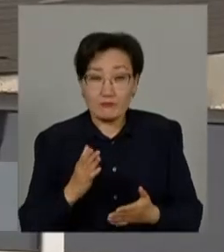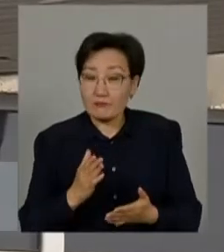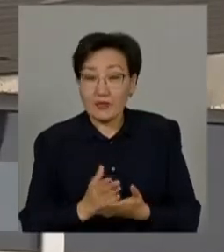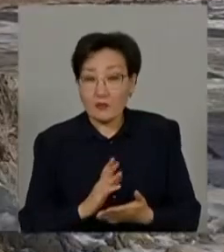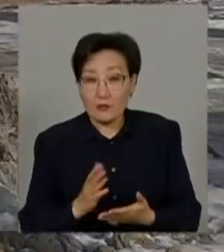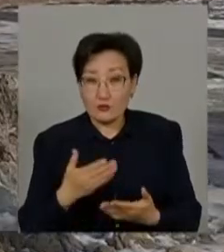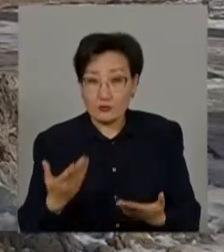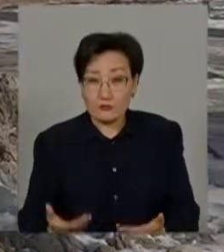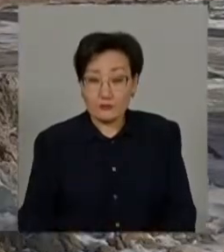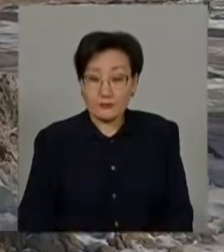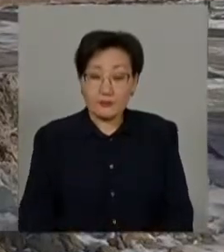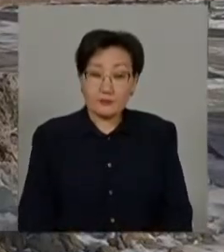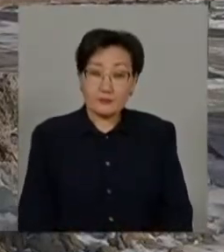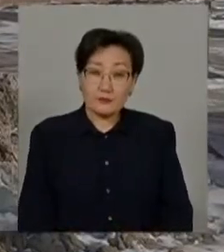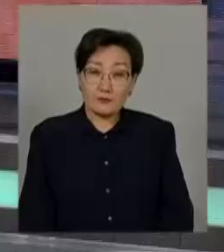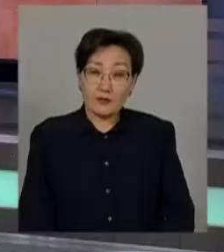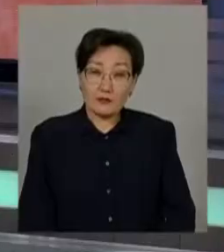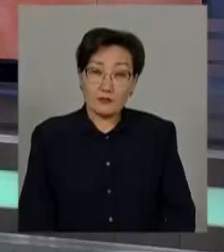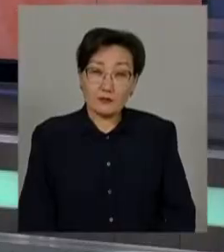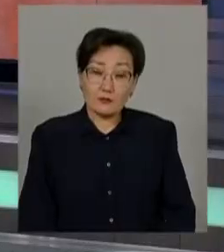Ялқынжан Әшімжанов, Алматы телеарнасы.